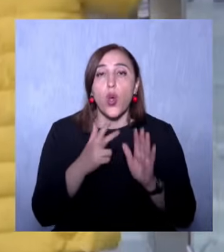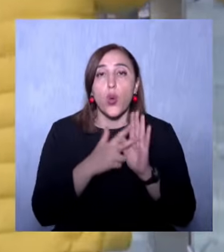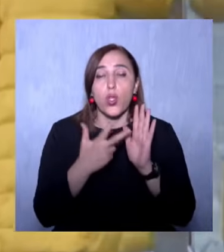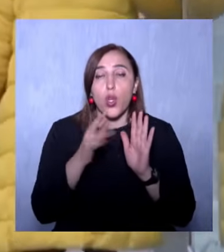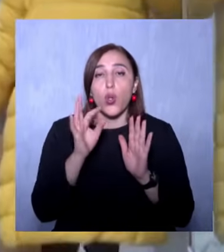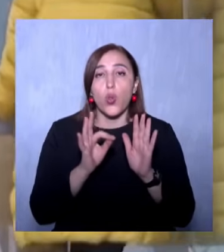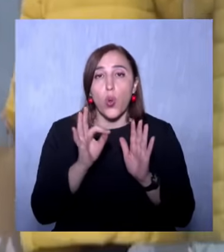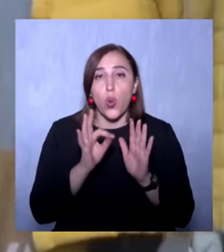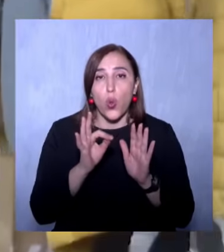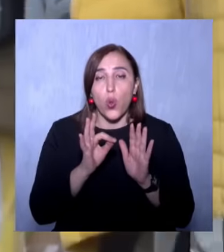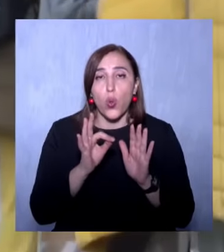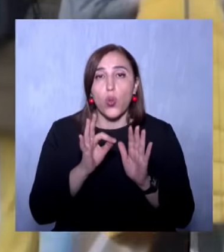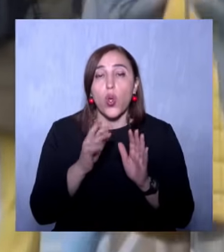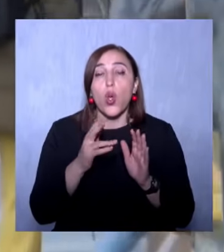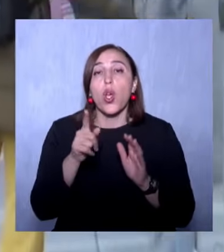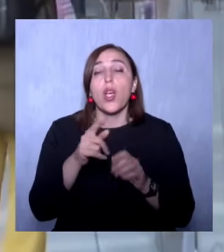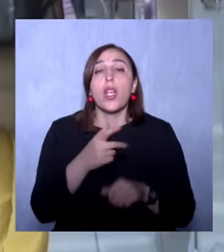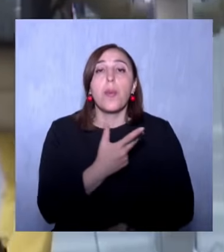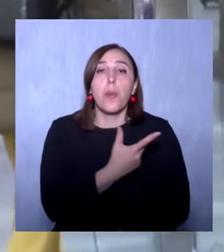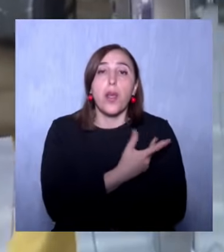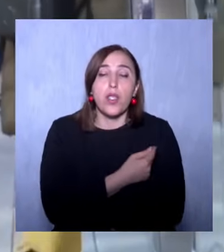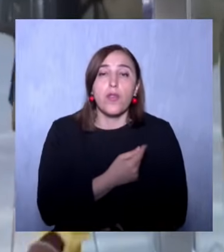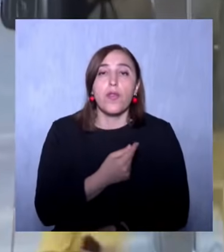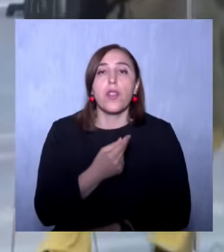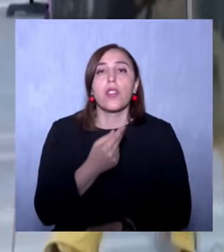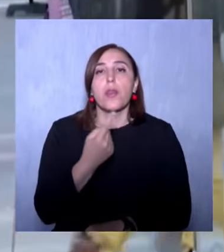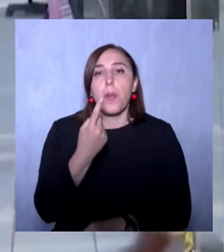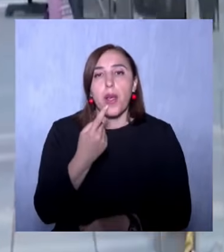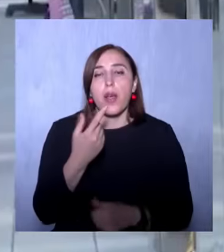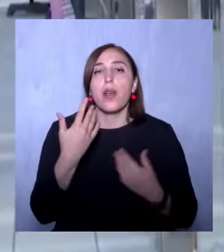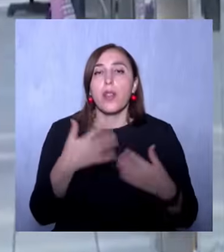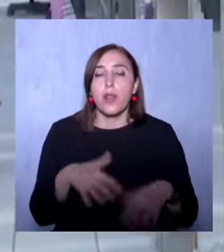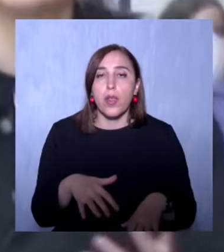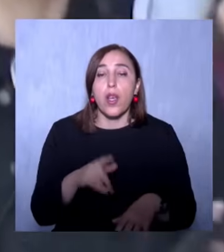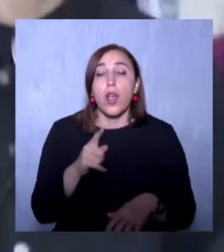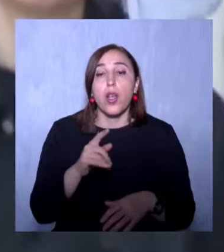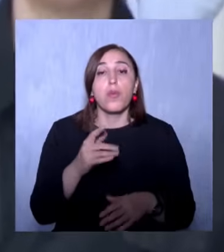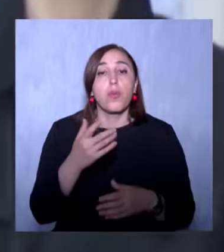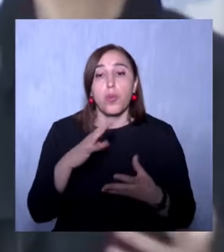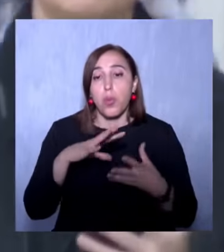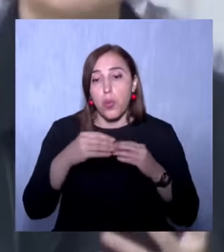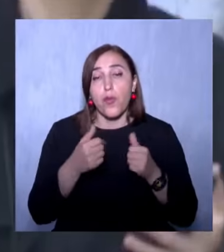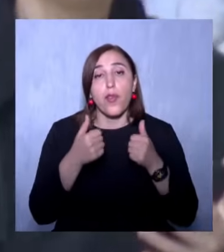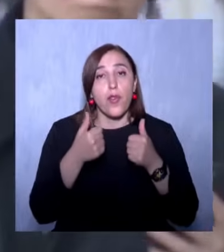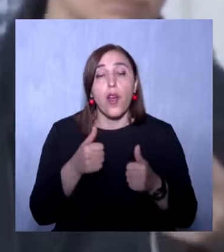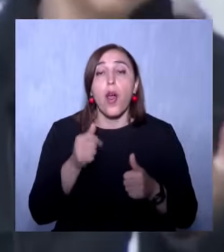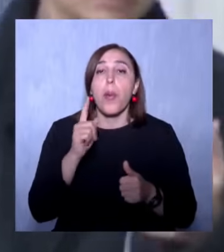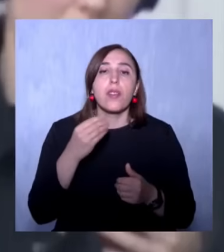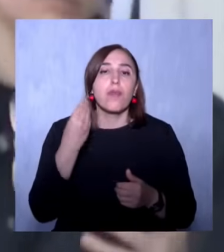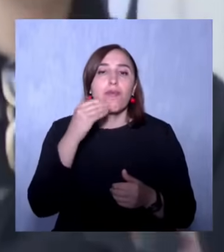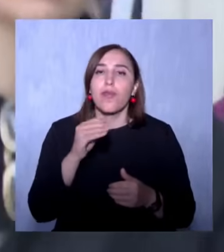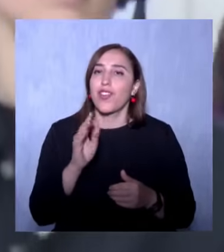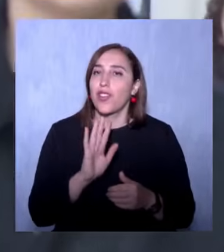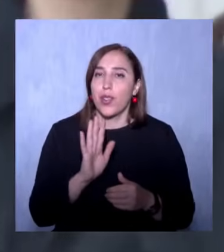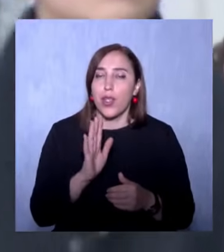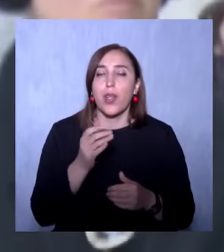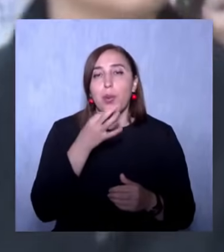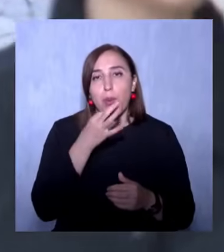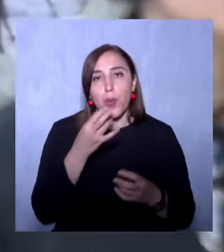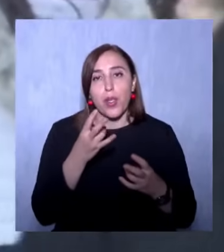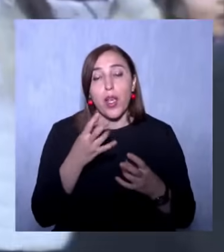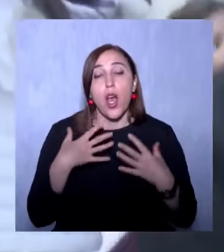83%-ից ավելին էլ ստացել է պատվաստանյութի առնվազն 1 դեղաչափ։ Դրանք լավ ցուցանիշներ են, բայց ոչ գերազանց, հայտարարել է առողջապահության